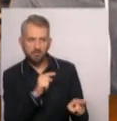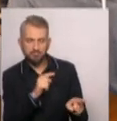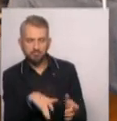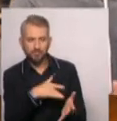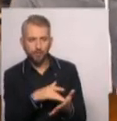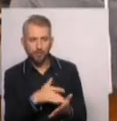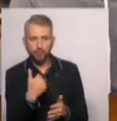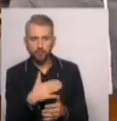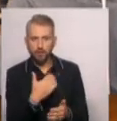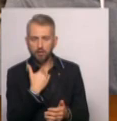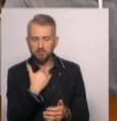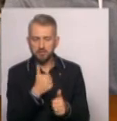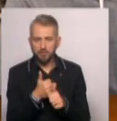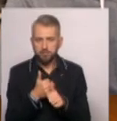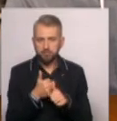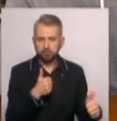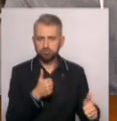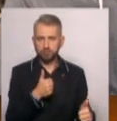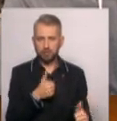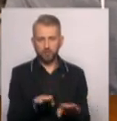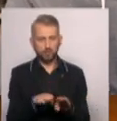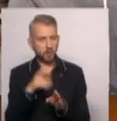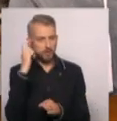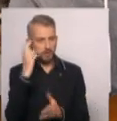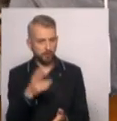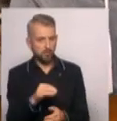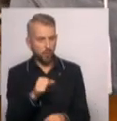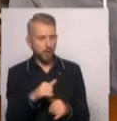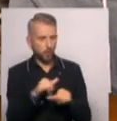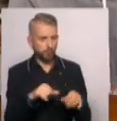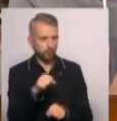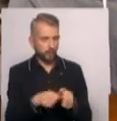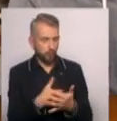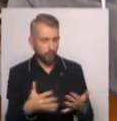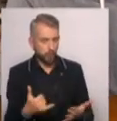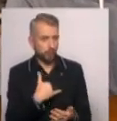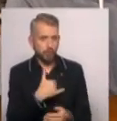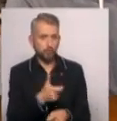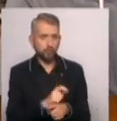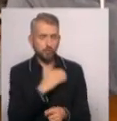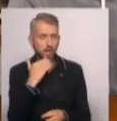вперед. Саме за розвитком. По розвитку велоінфраструктури. У нас дуже багато